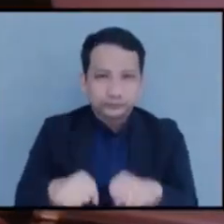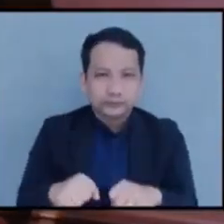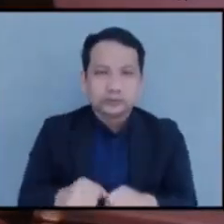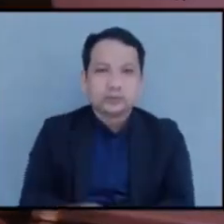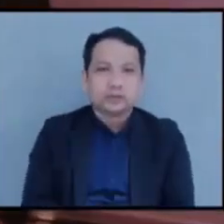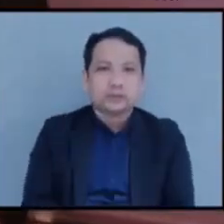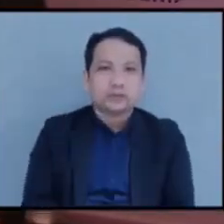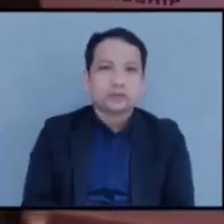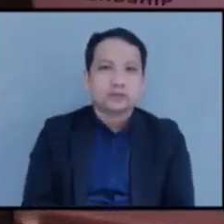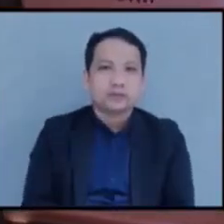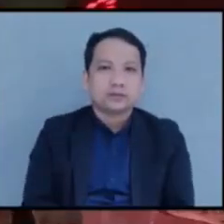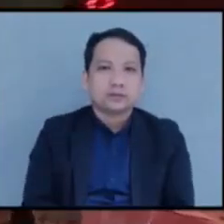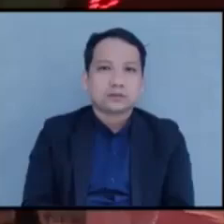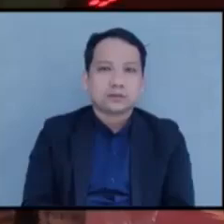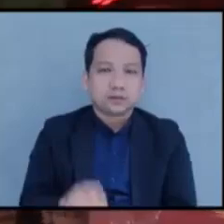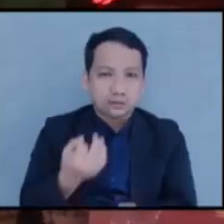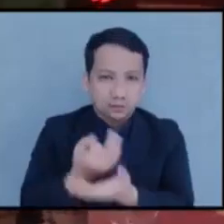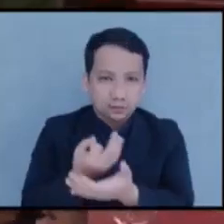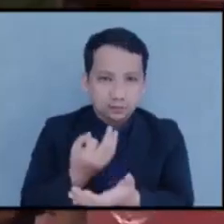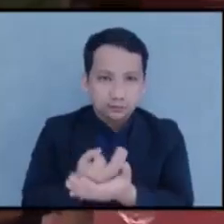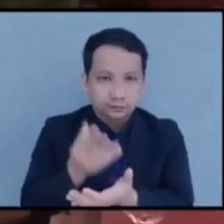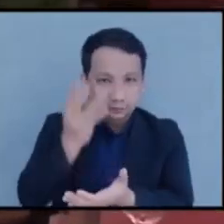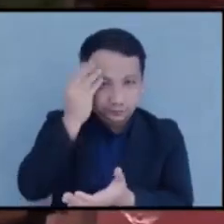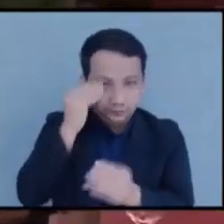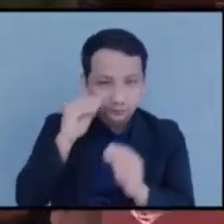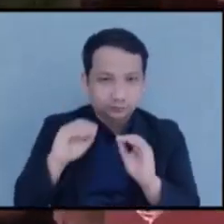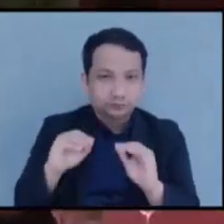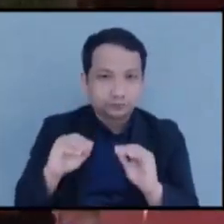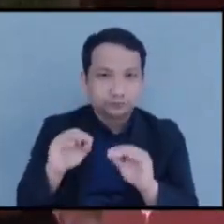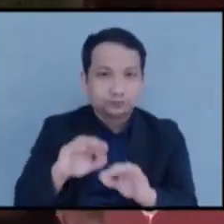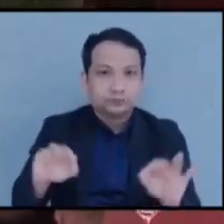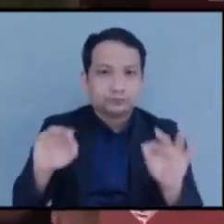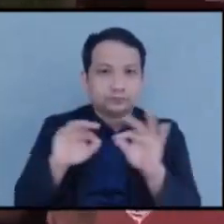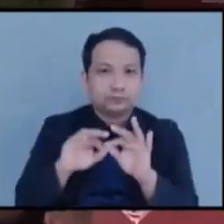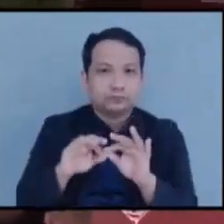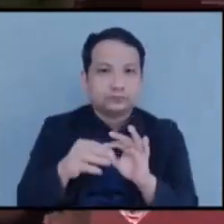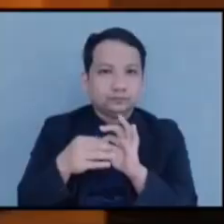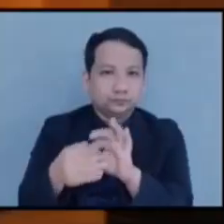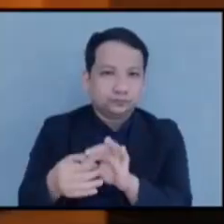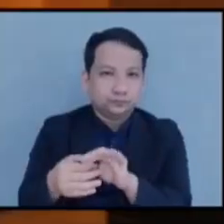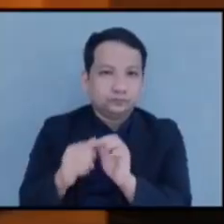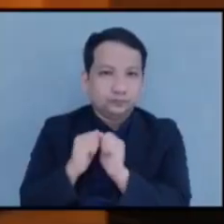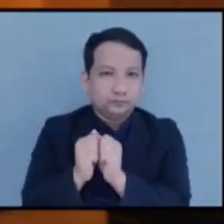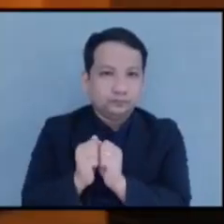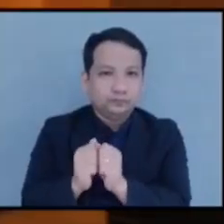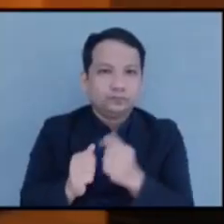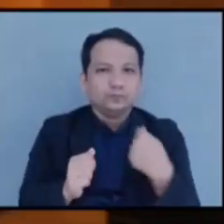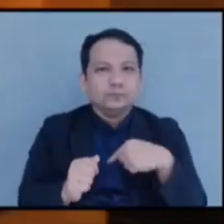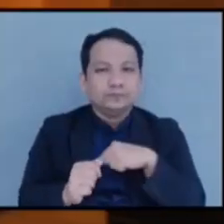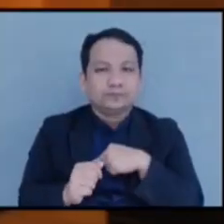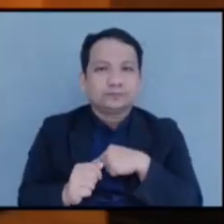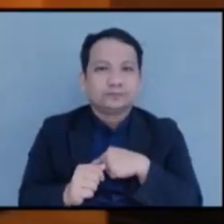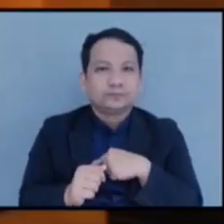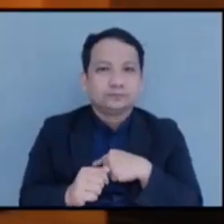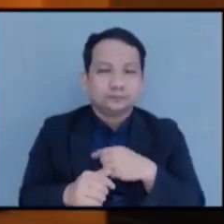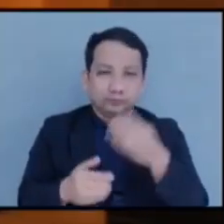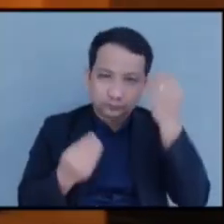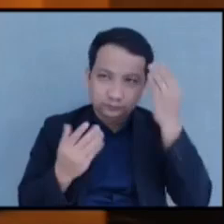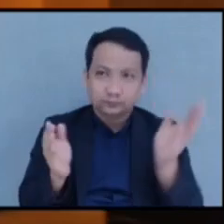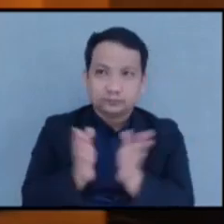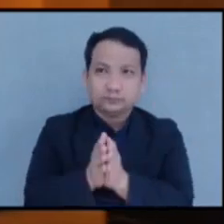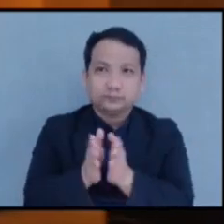Vijay that financial literacy and education is one of their core thrusts. So sasabayan natin sila doon. Also, our core objective and general